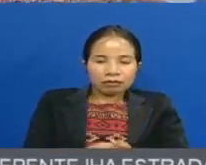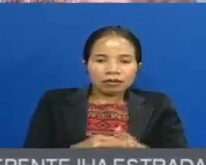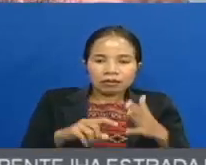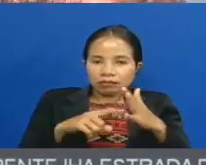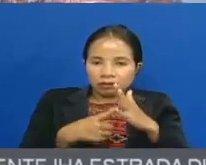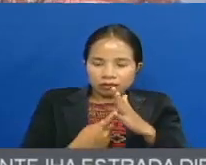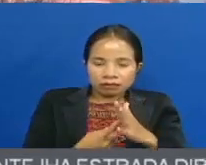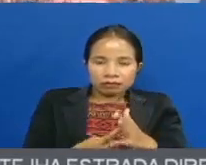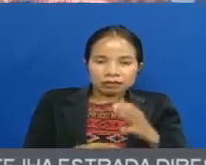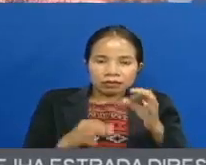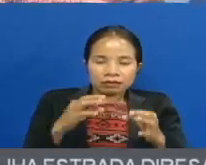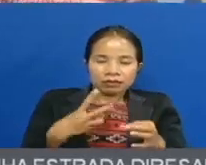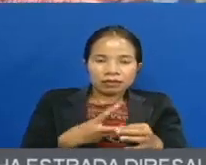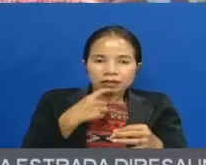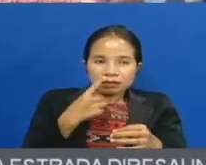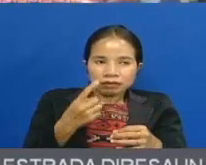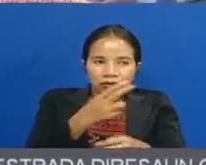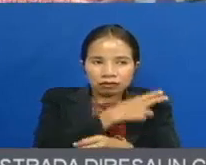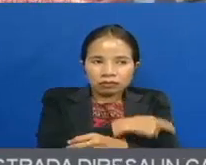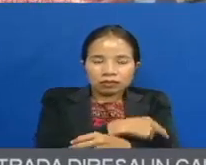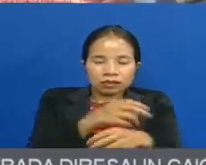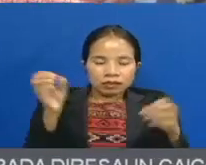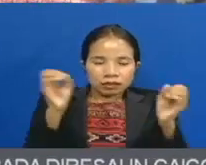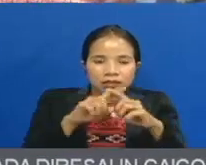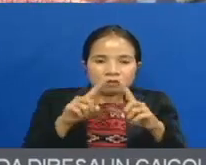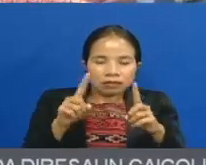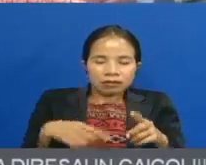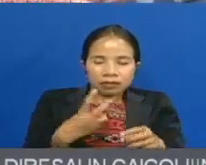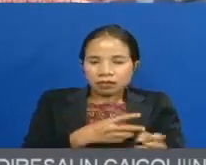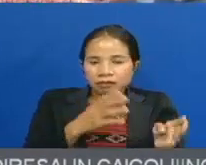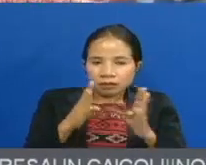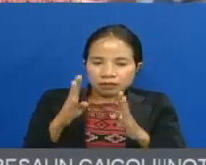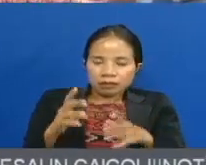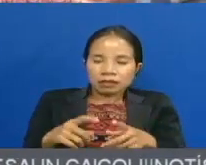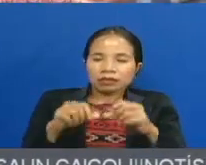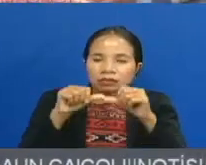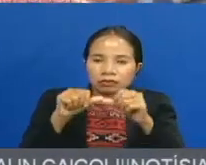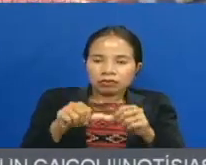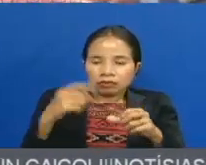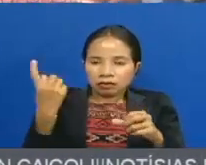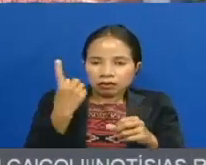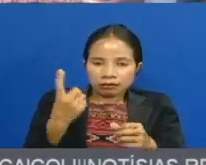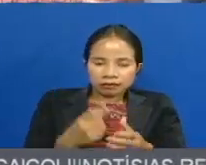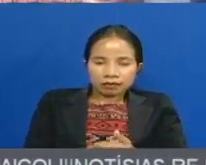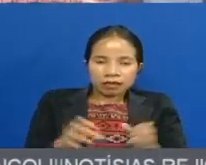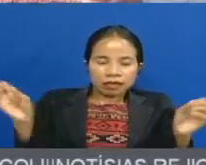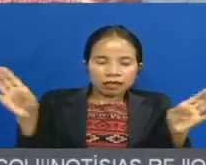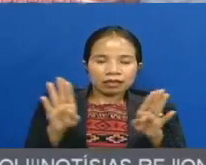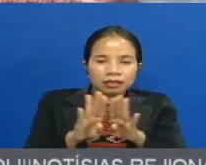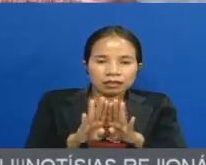comisari. Se ita dia mba hospitali ne la to, ne sti ita mangema kita prepara haruka ba na fatin. Ne la ta kadala mo